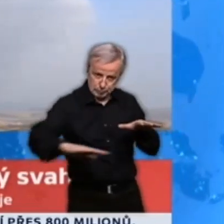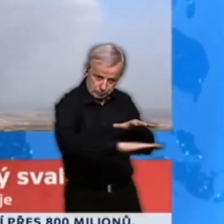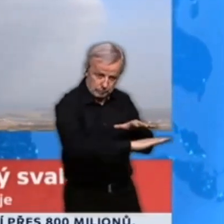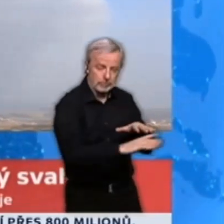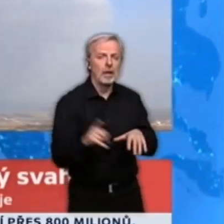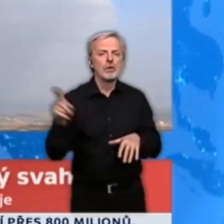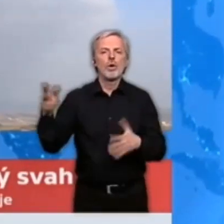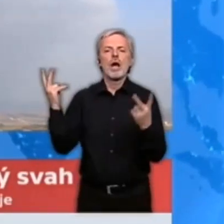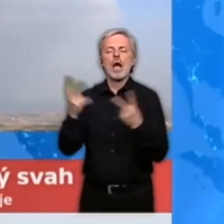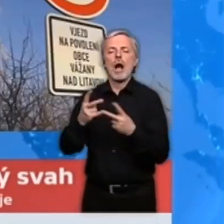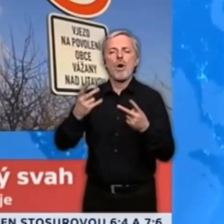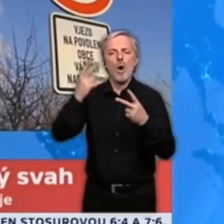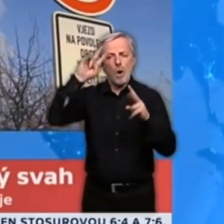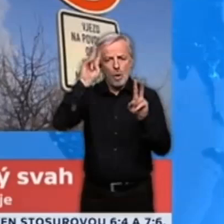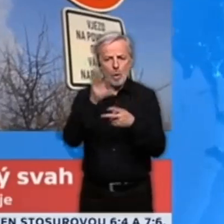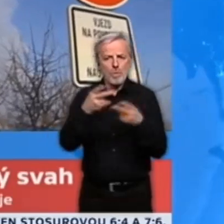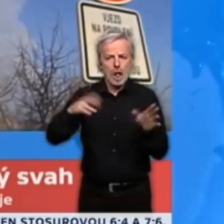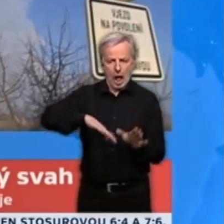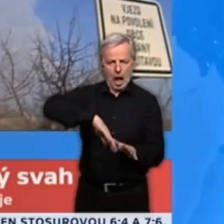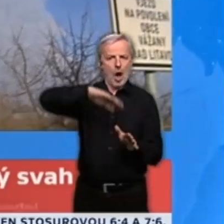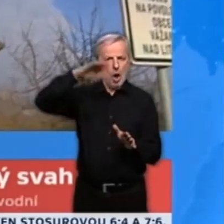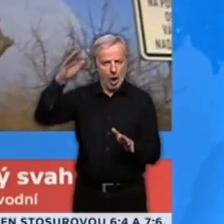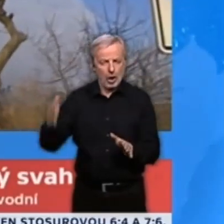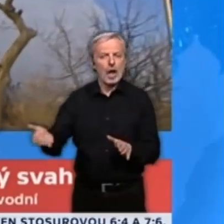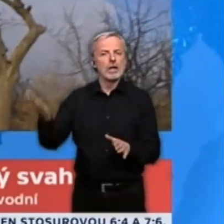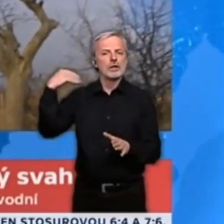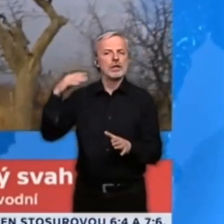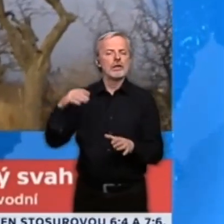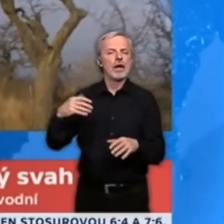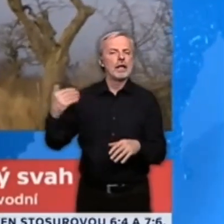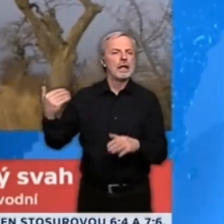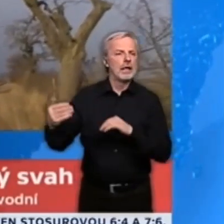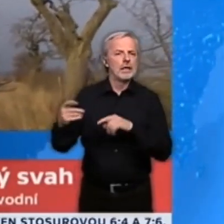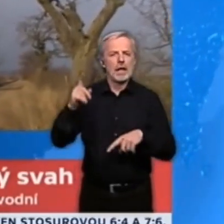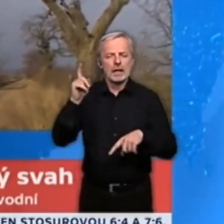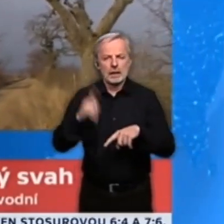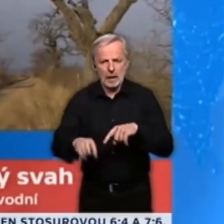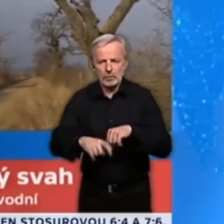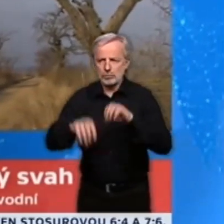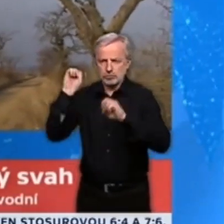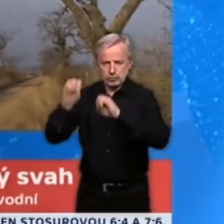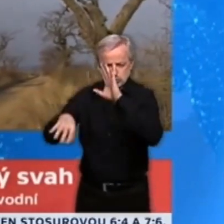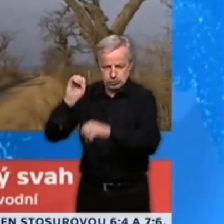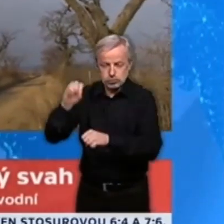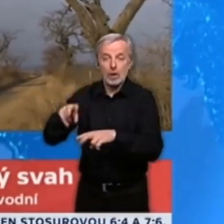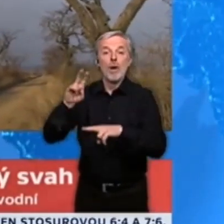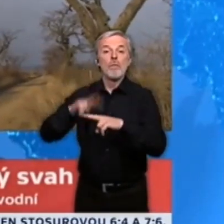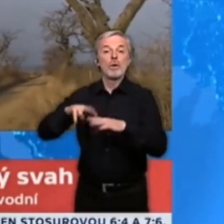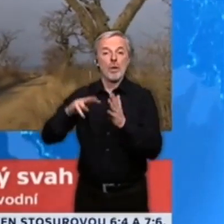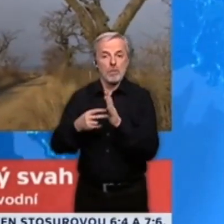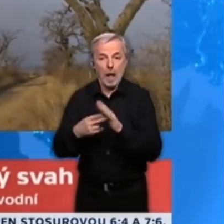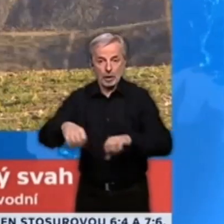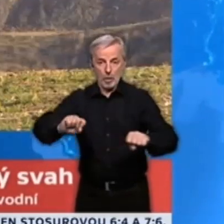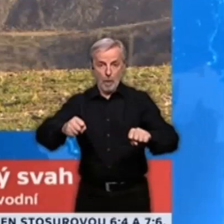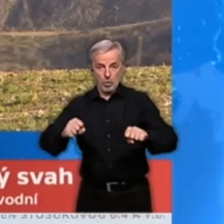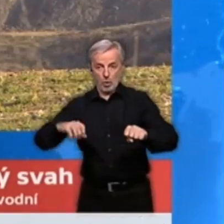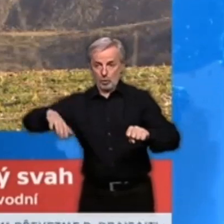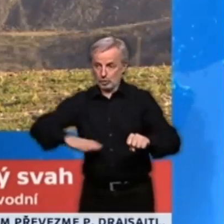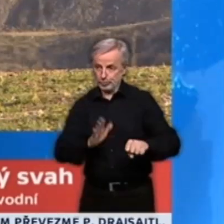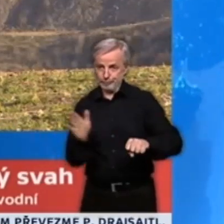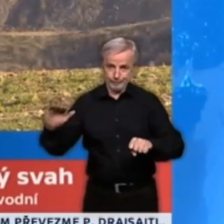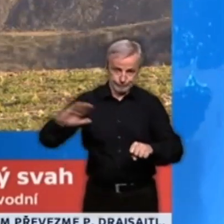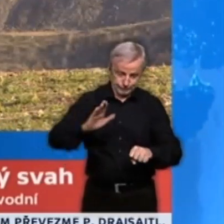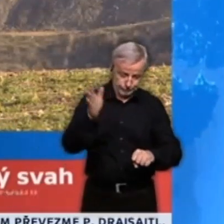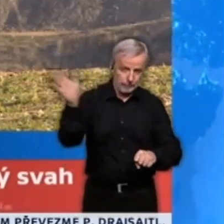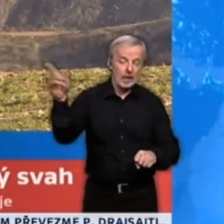staveniště. Je to skládka, kterou obec původně schválila jako motokrosovou dráhu nebo jako sportoviště. Majitel tam ovšem